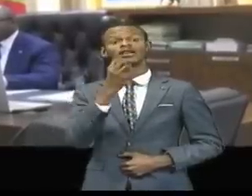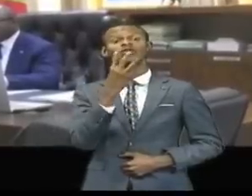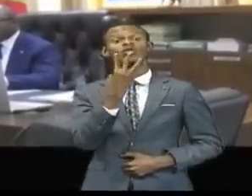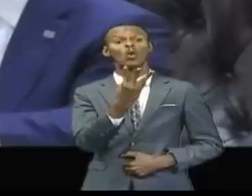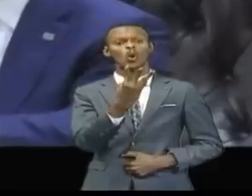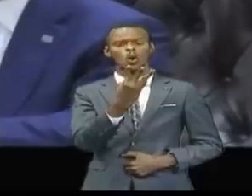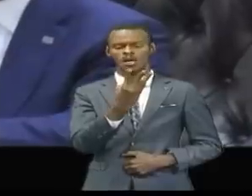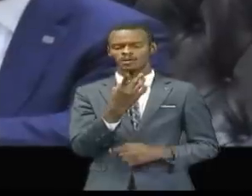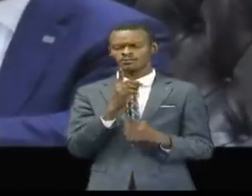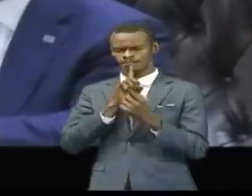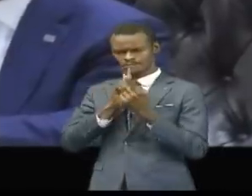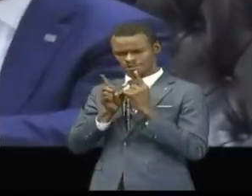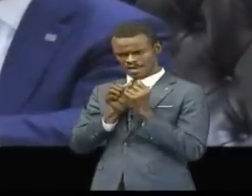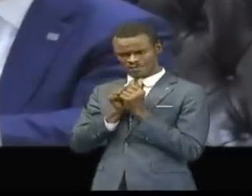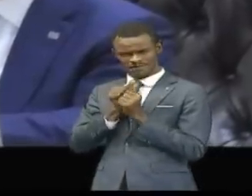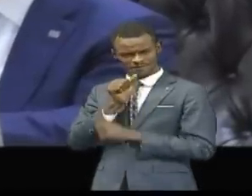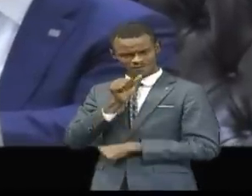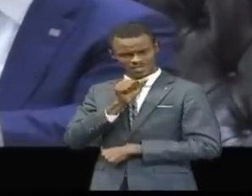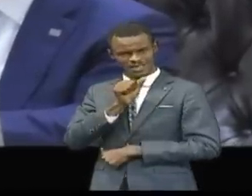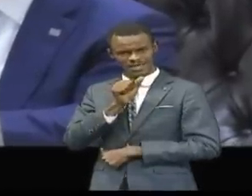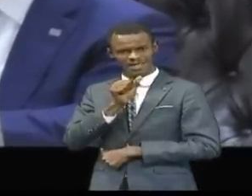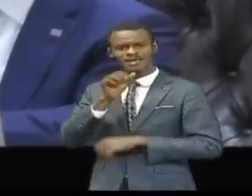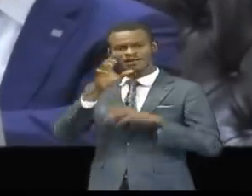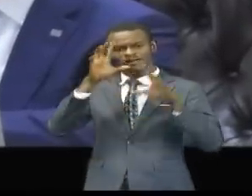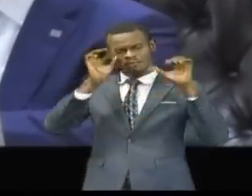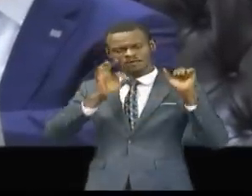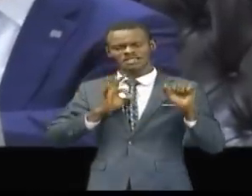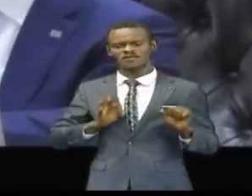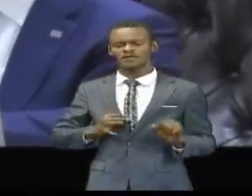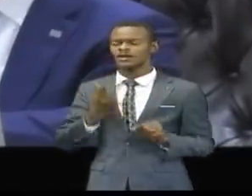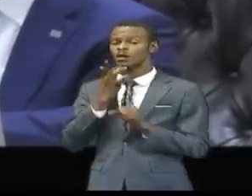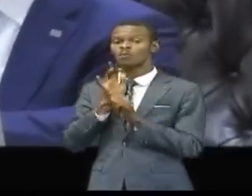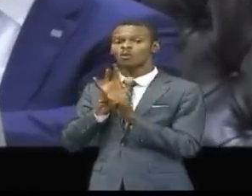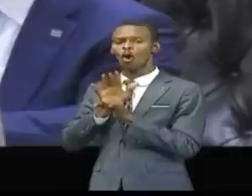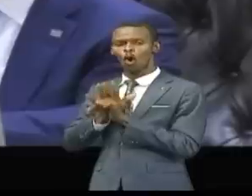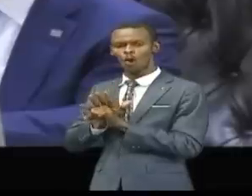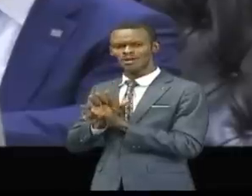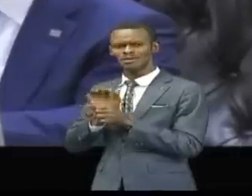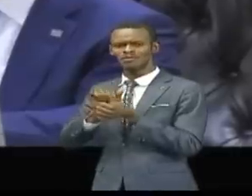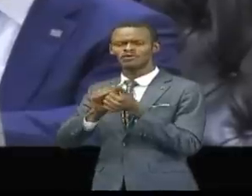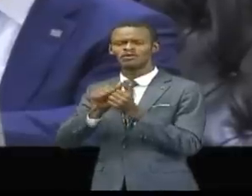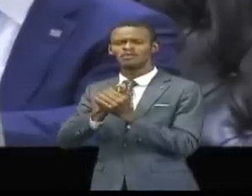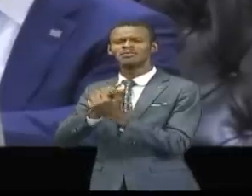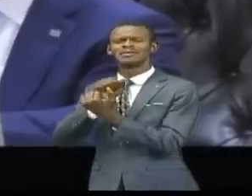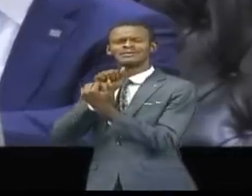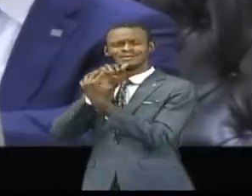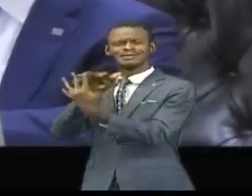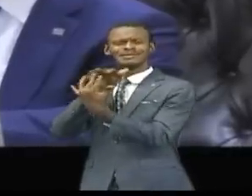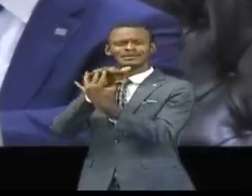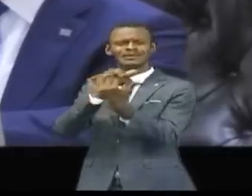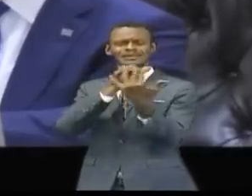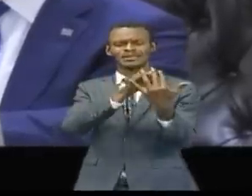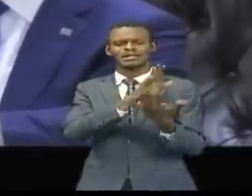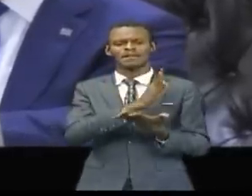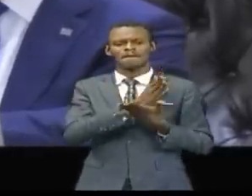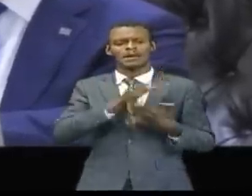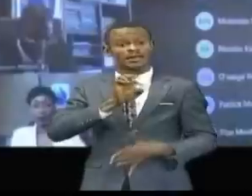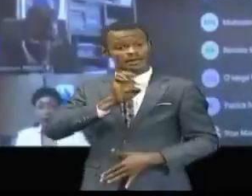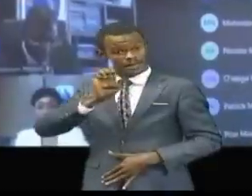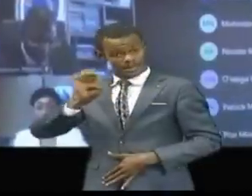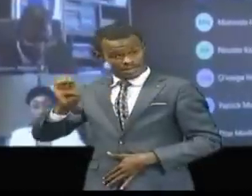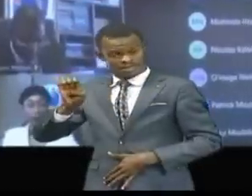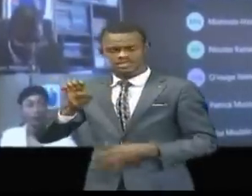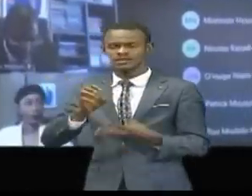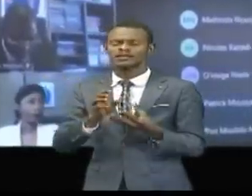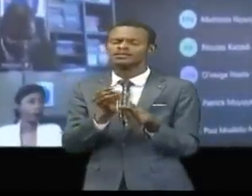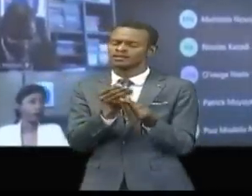fin au bruit des bottes dans l'est du pays, lesquels contribuent eux aussi à la destruction